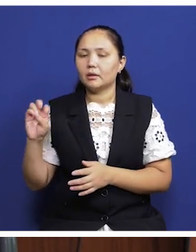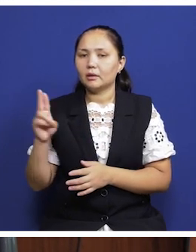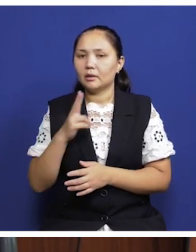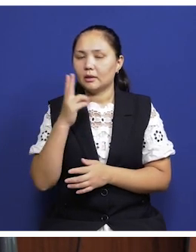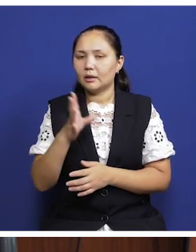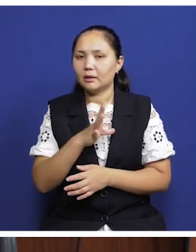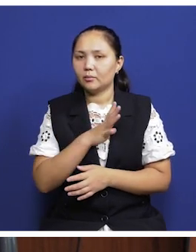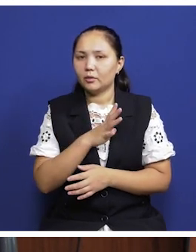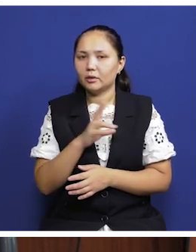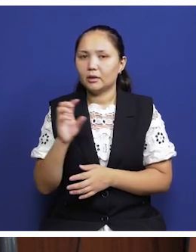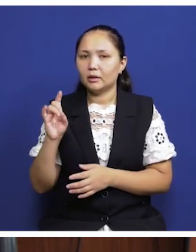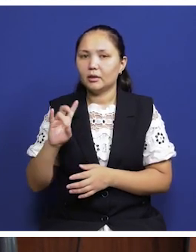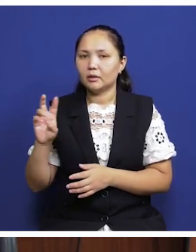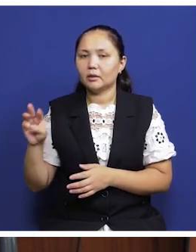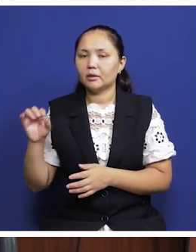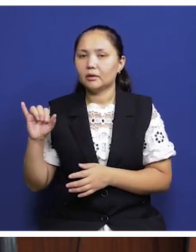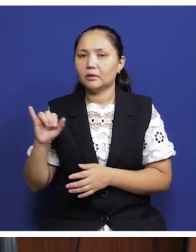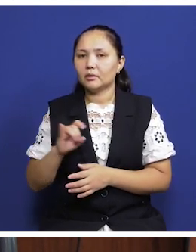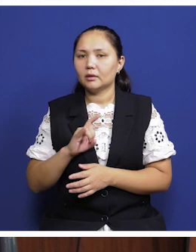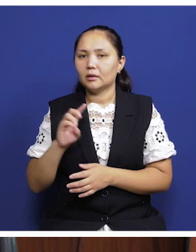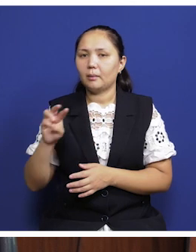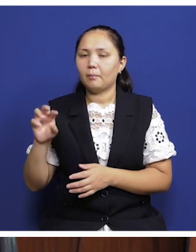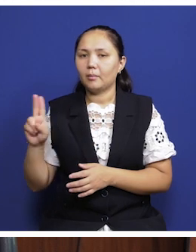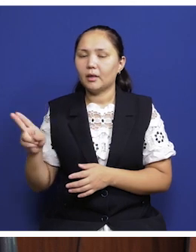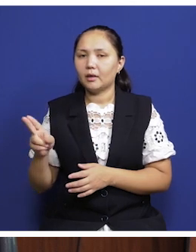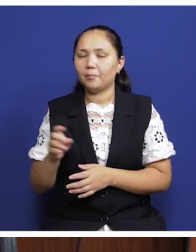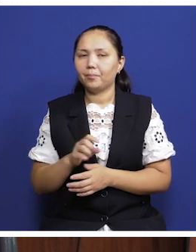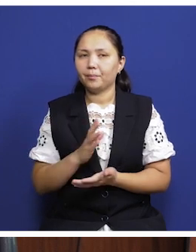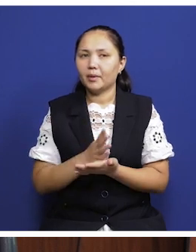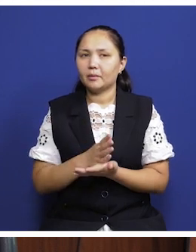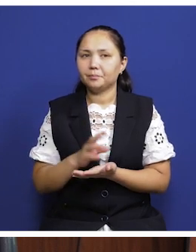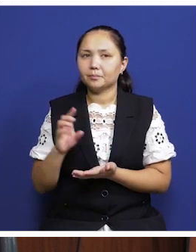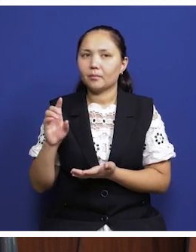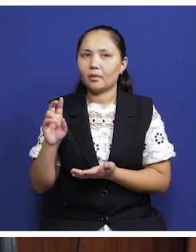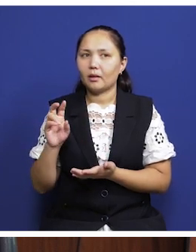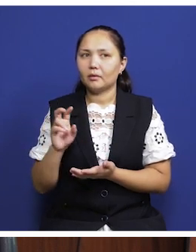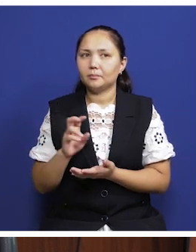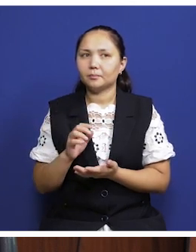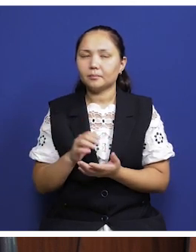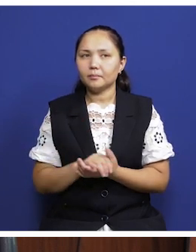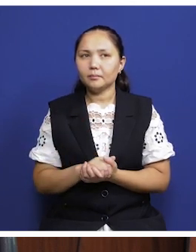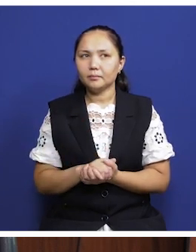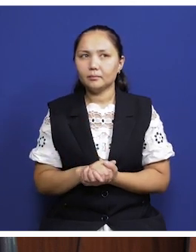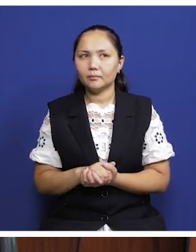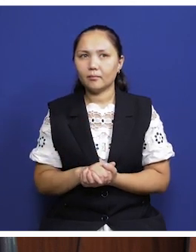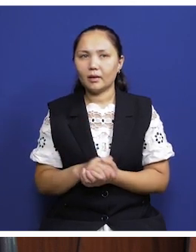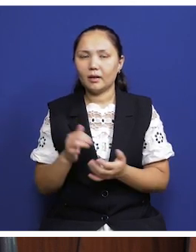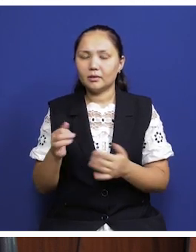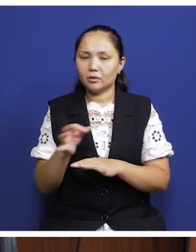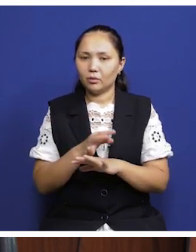мекен 22 жылы газбен қамтыған болатынбыз. Қазіргі таңда кеңістік елді мекені